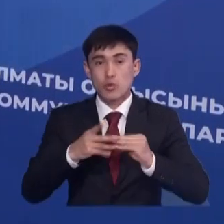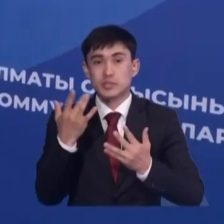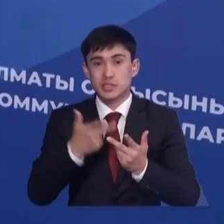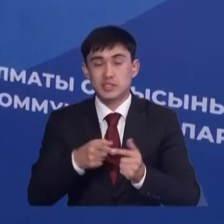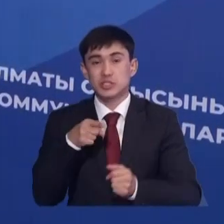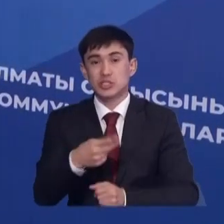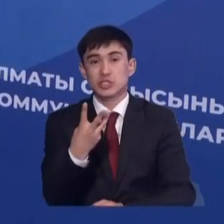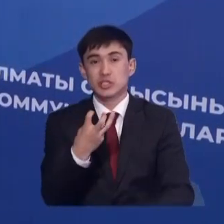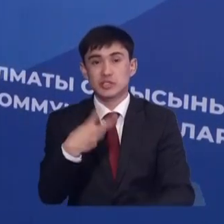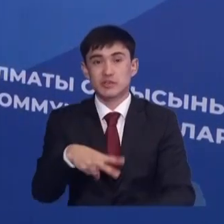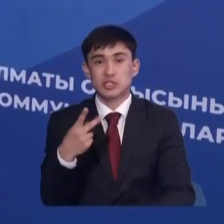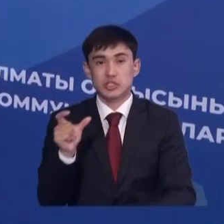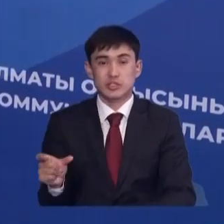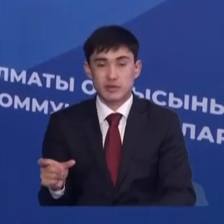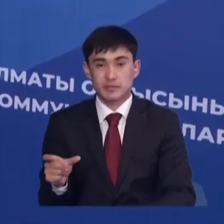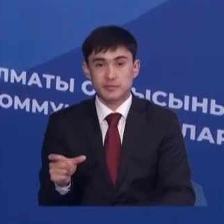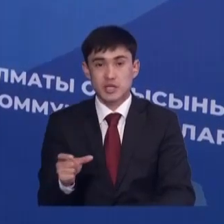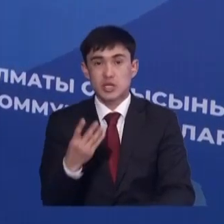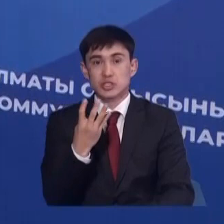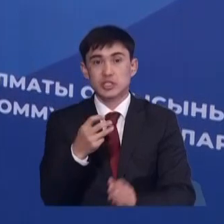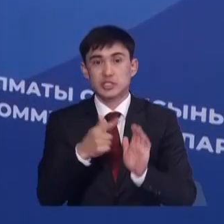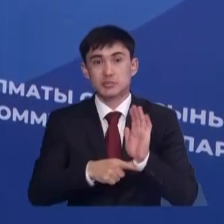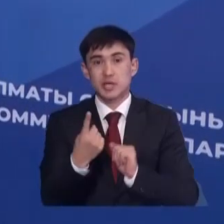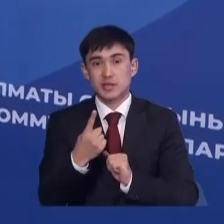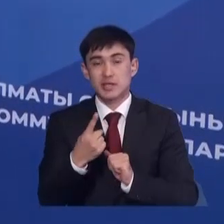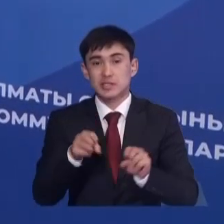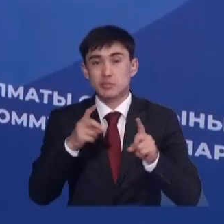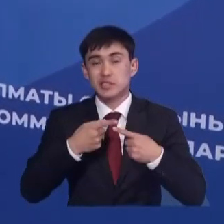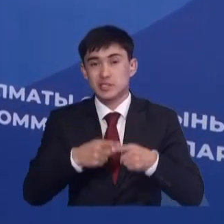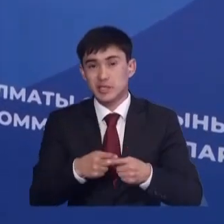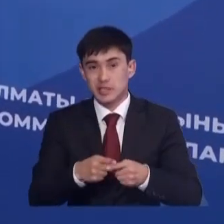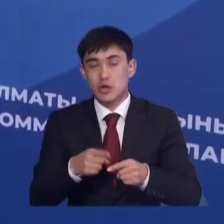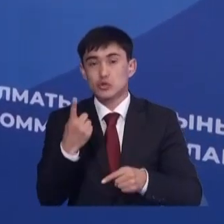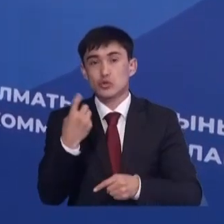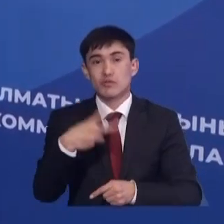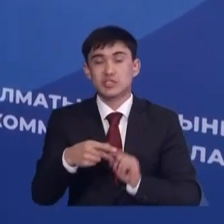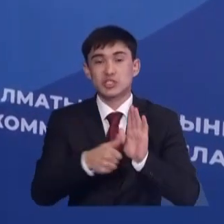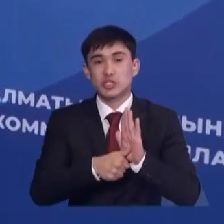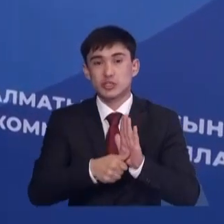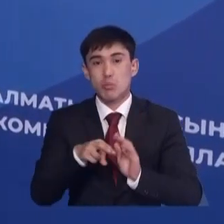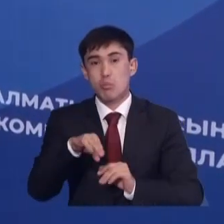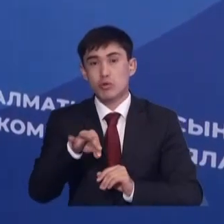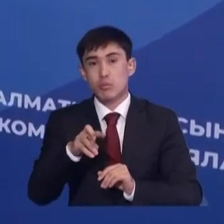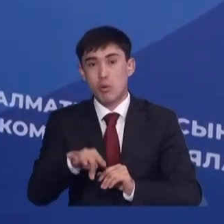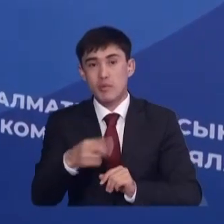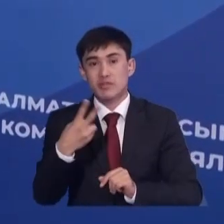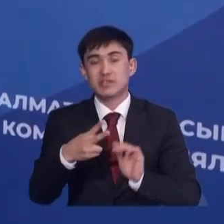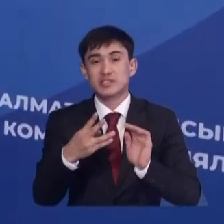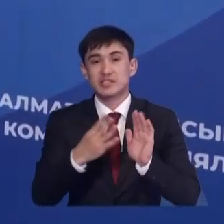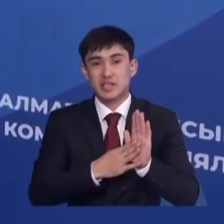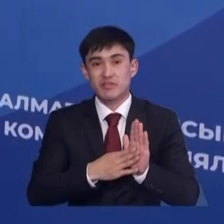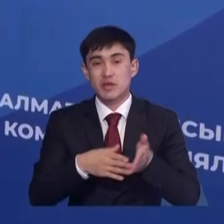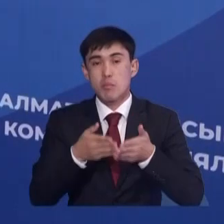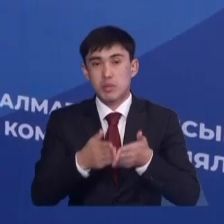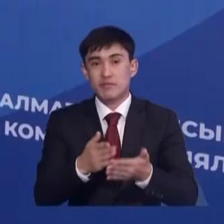численностью 1326 человек, 471 единиц техники, 126 мотопомп, 29 единиц